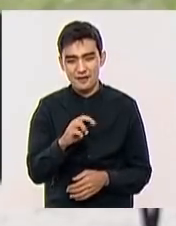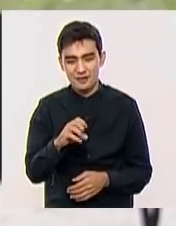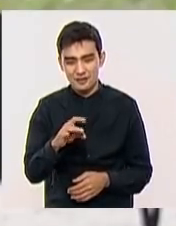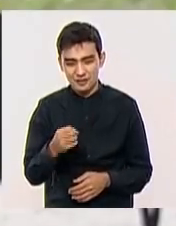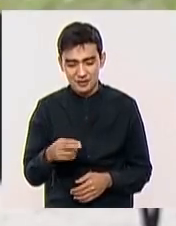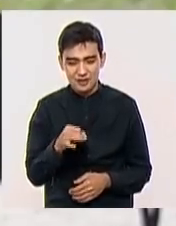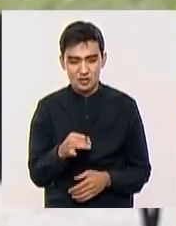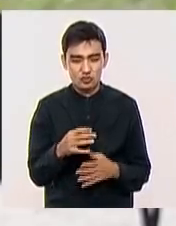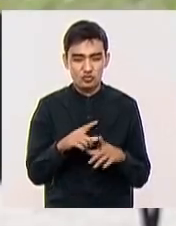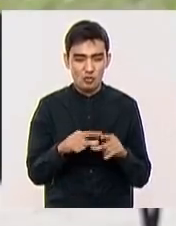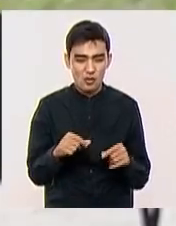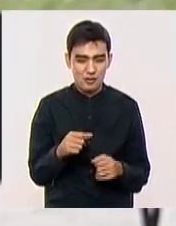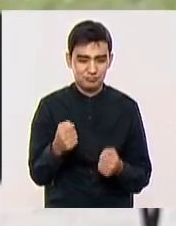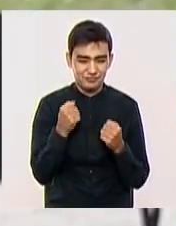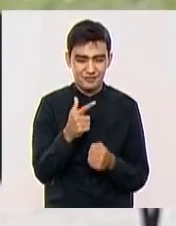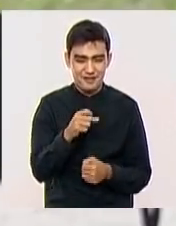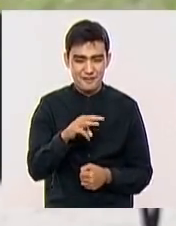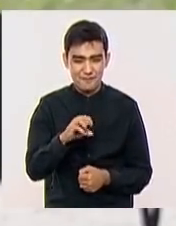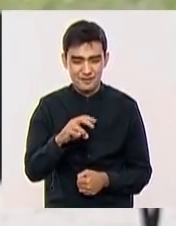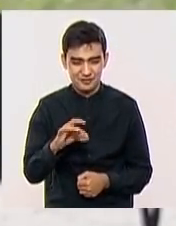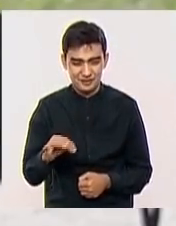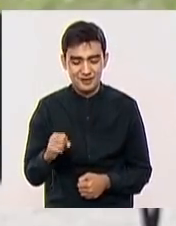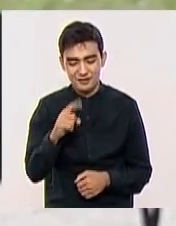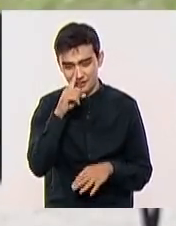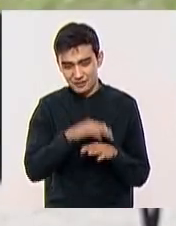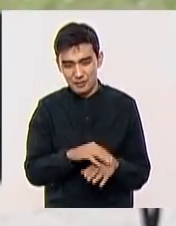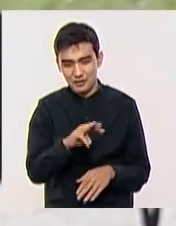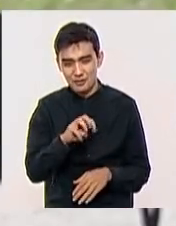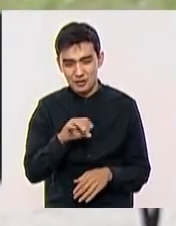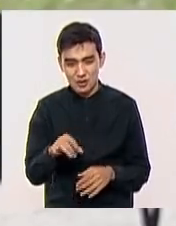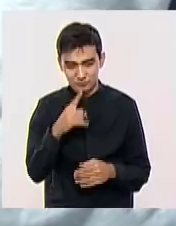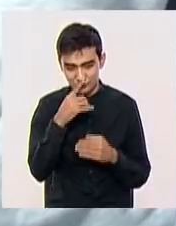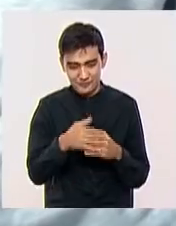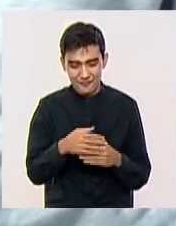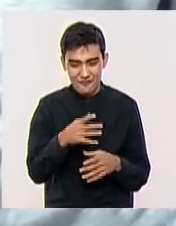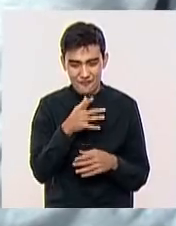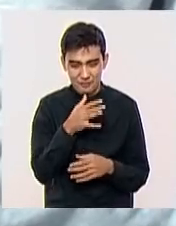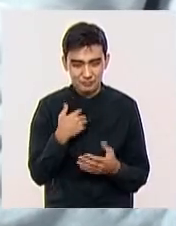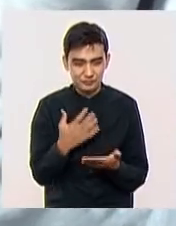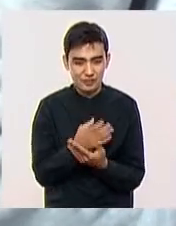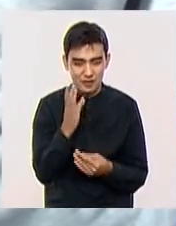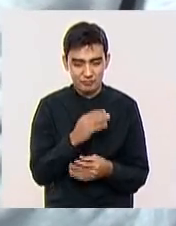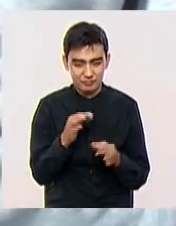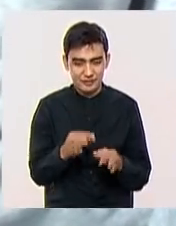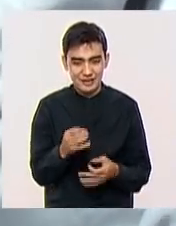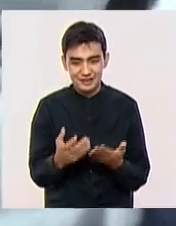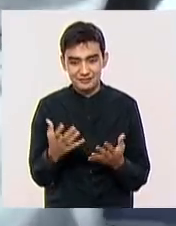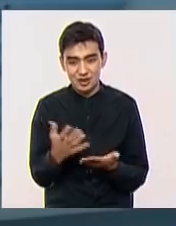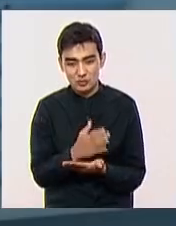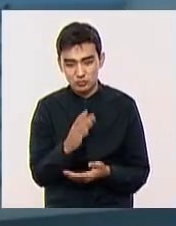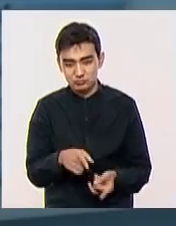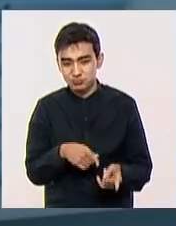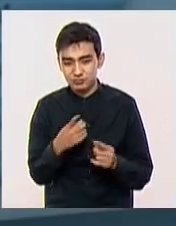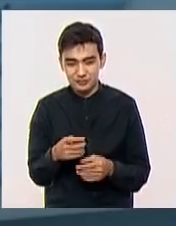школой гимнастики и акиматом города Темиртау мы сможем это в кратчайшие сроки привести в соответствие. Даже если здание найдут, только